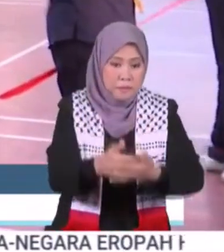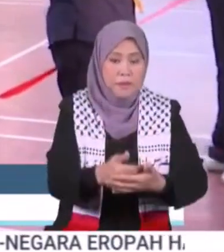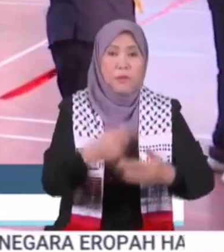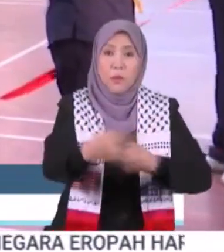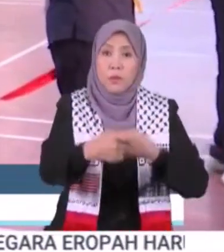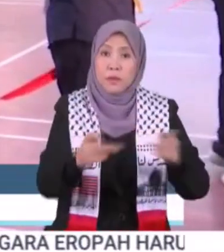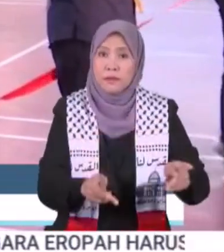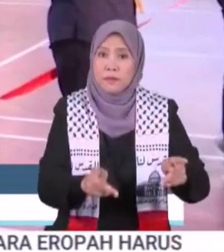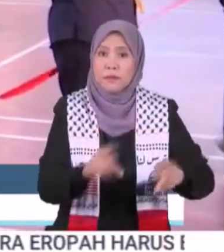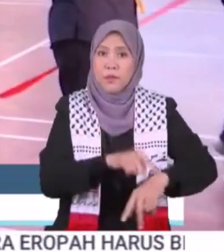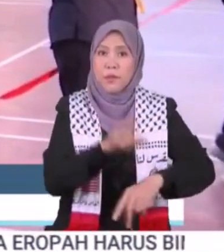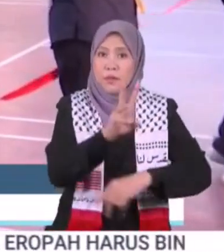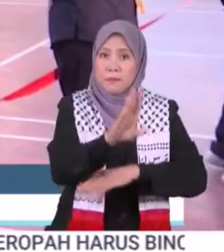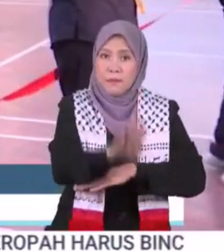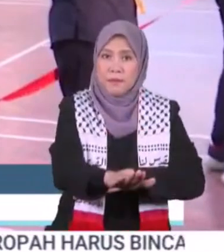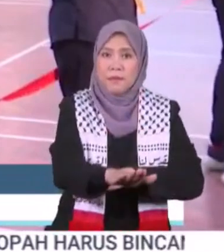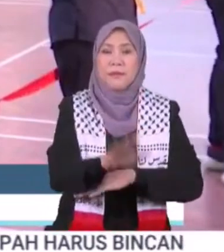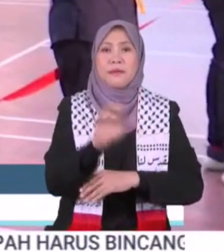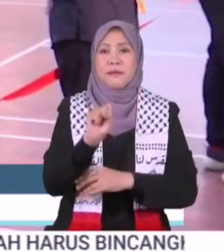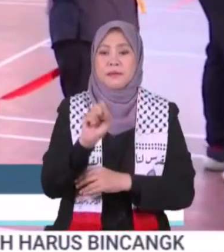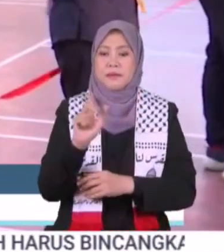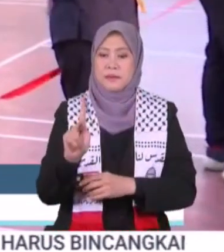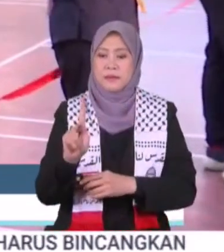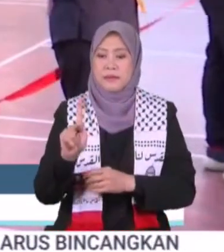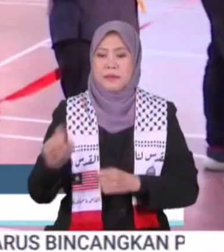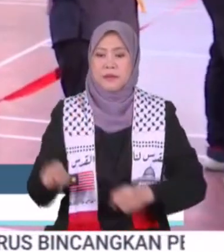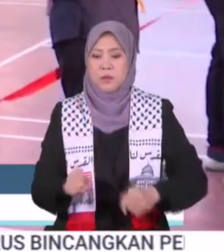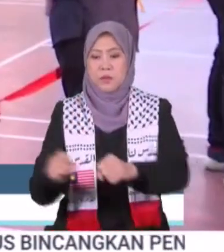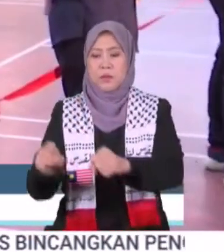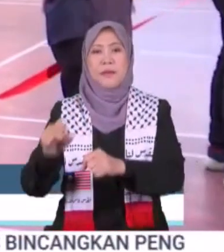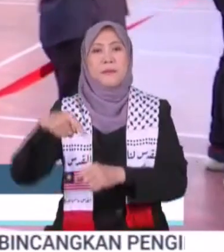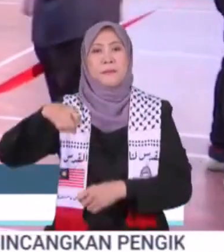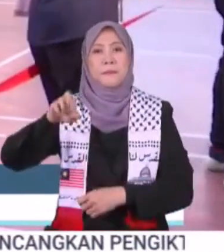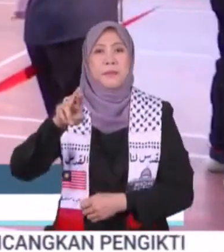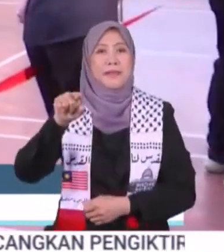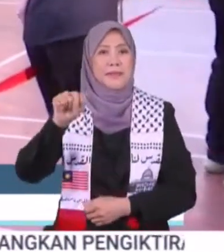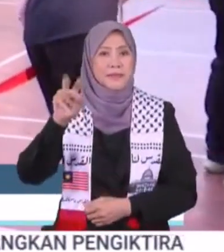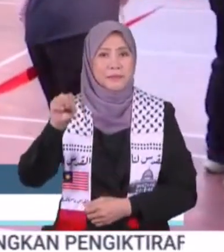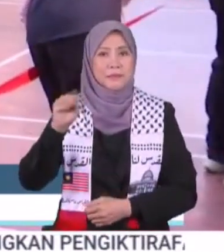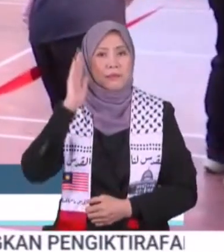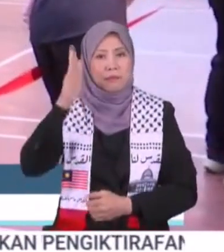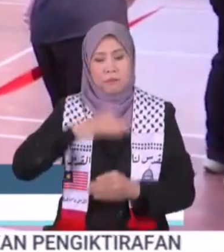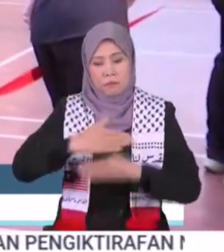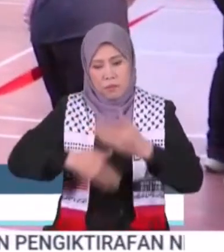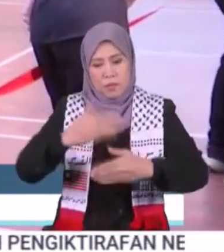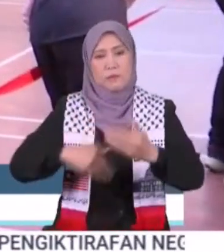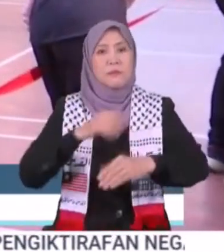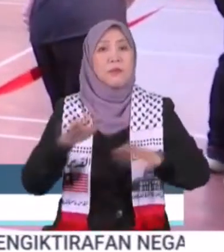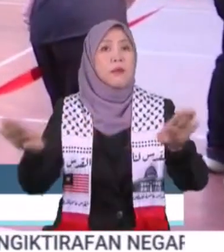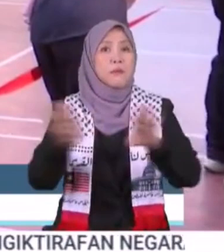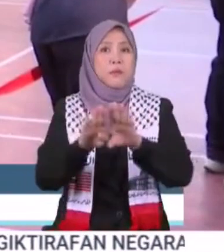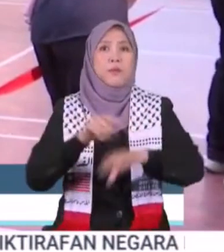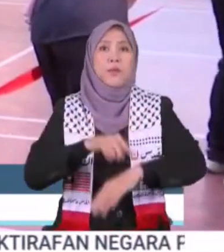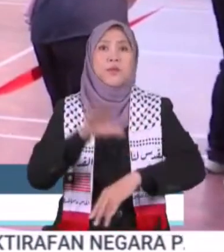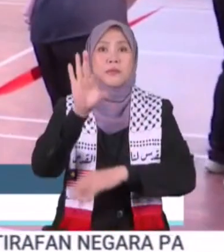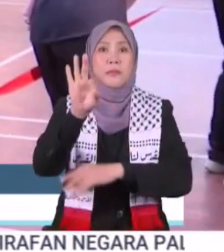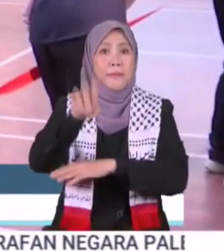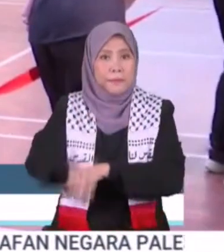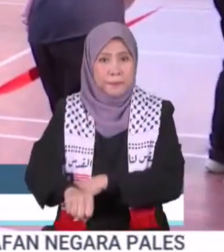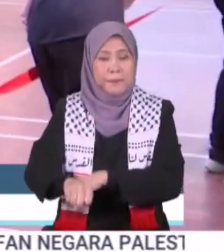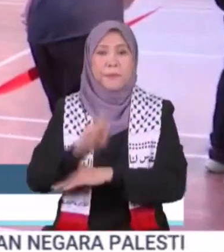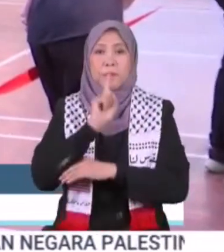tadi melibatkan SK Sungai Pergam. Proses jangka selesai pukul 9 malam nanti memandangkan